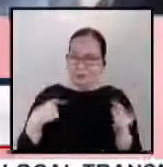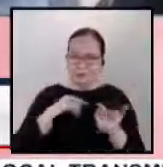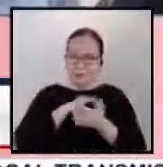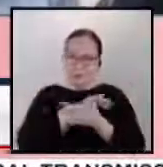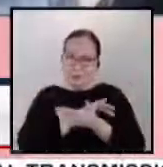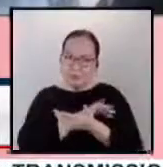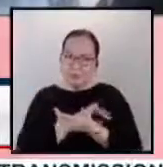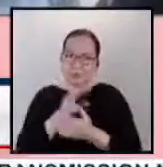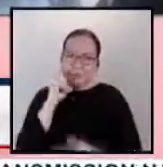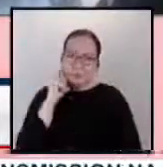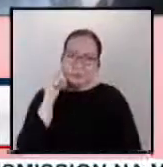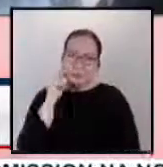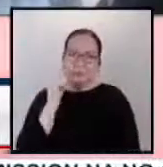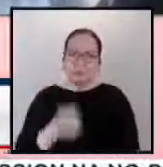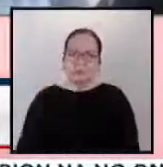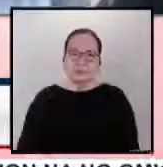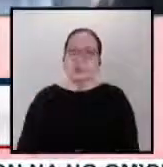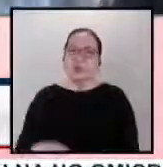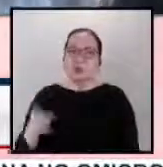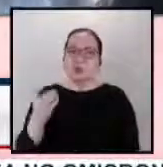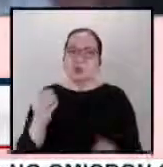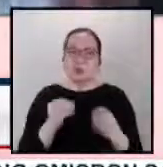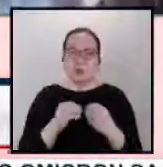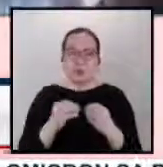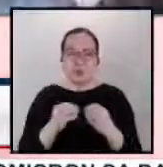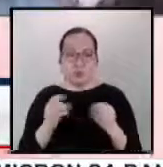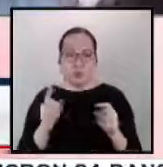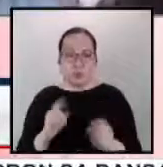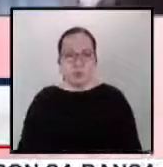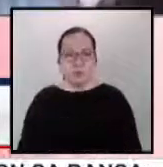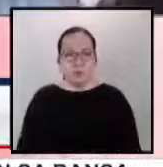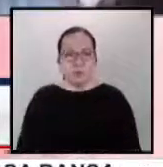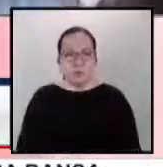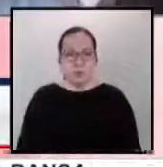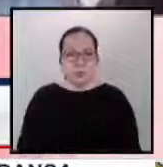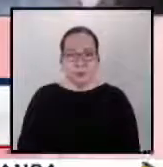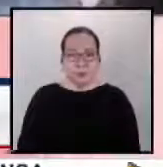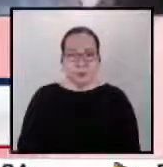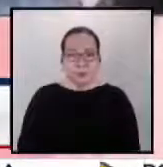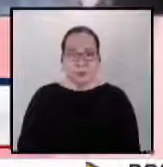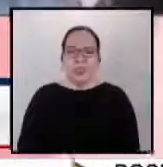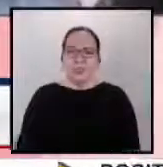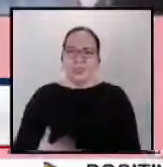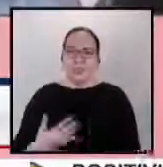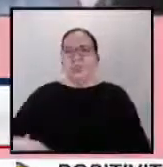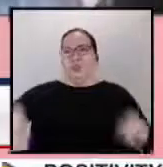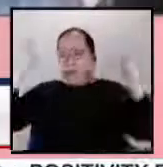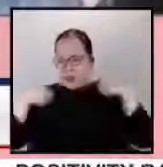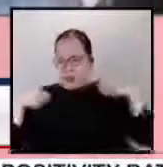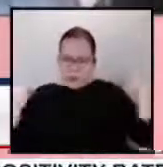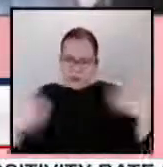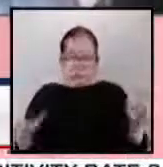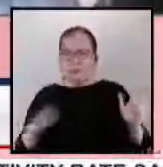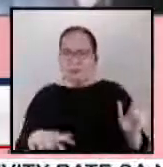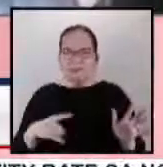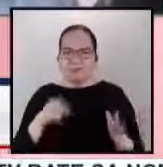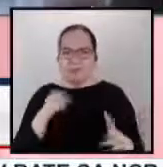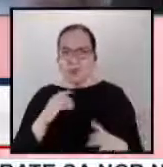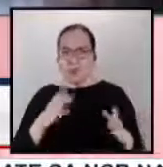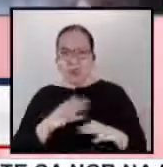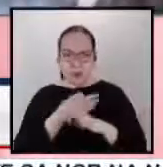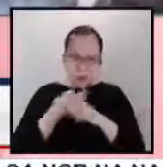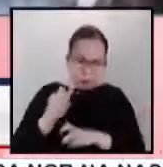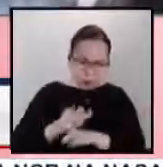are into. So we are, you know, parang yung madaling isuot at saka practical at saka yung